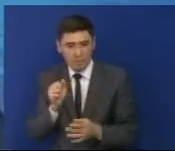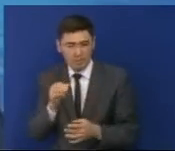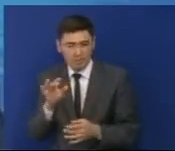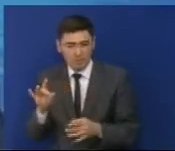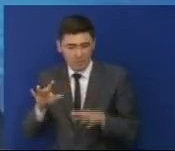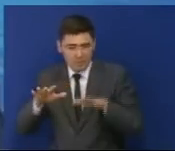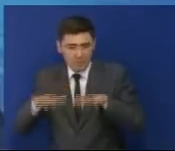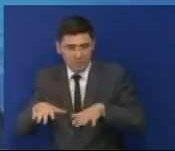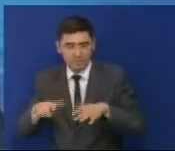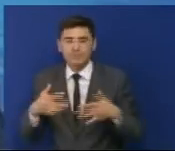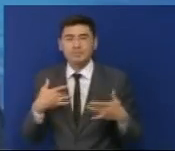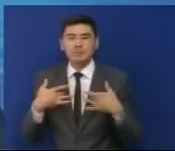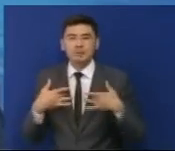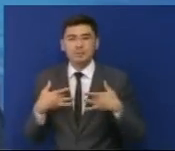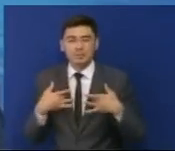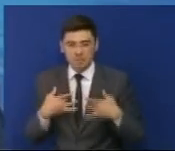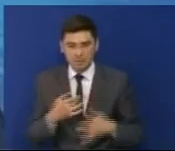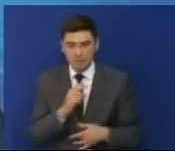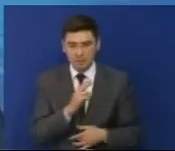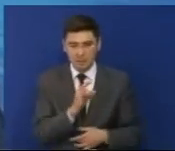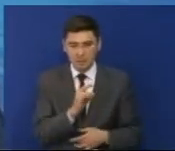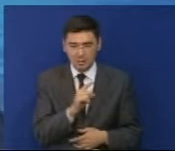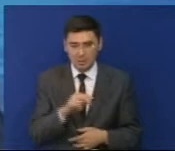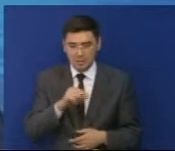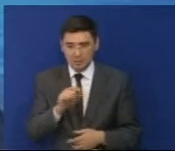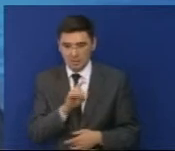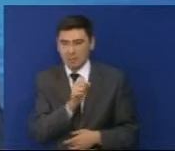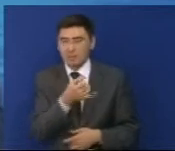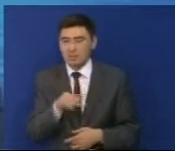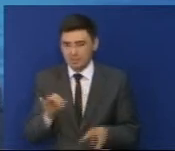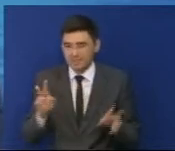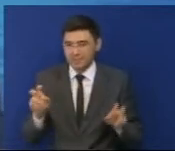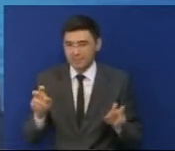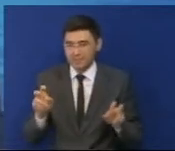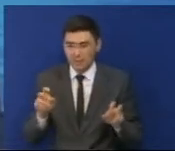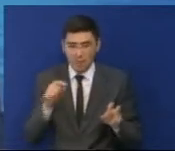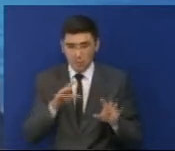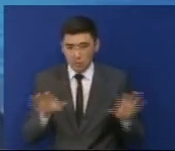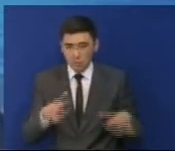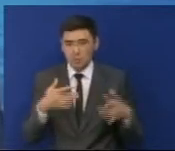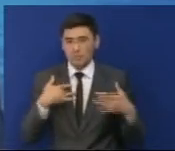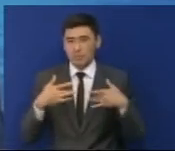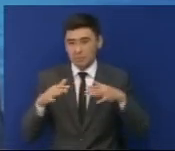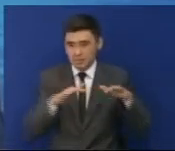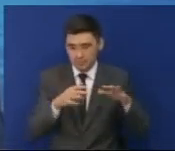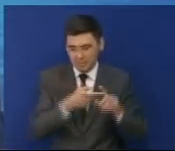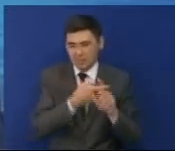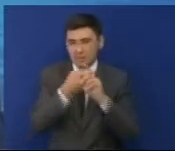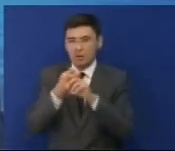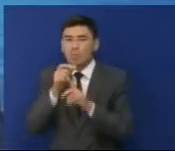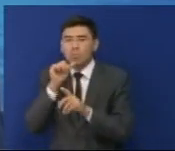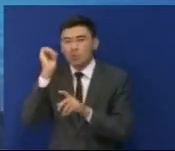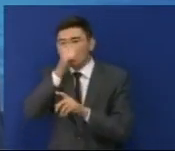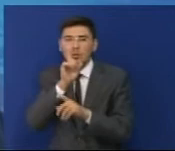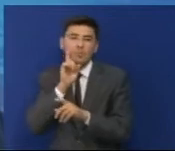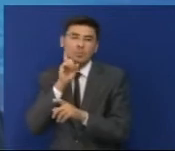комедиясының премьерасымен бастады. Атап өтерлігі режиссер сахналық туындыны жастар жылына орай дайындаған. Театр актерлерінің